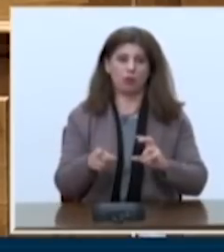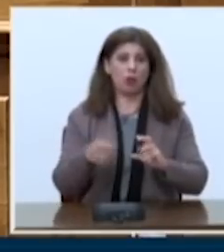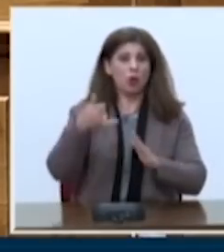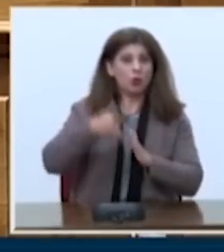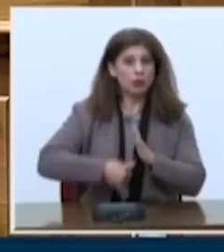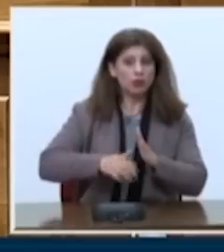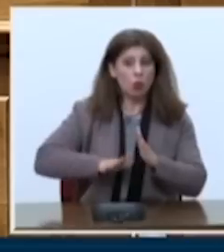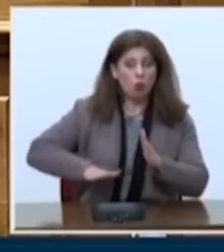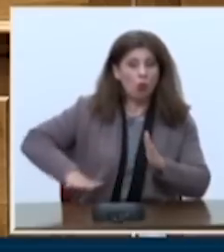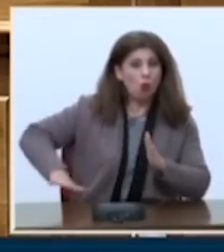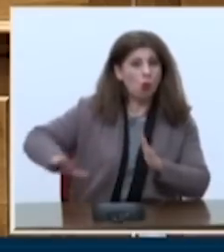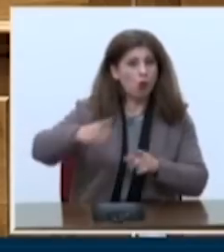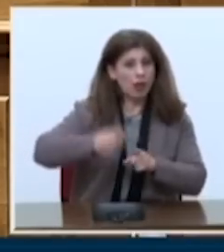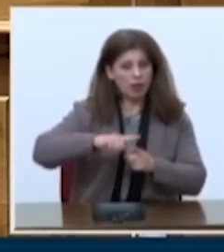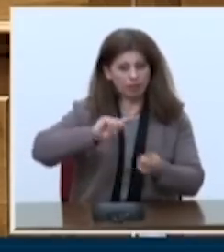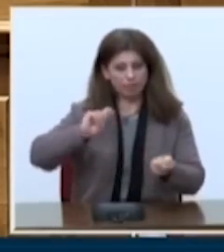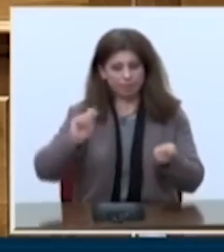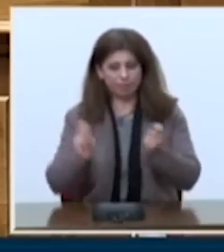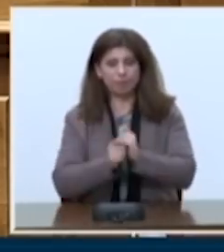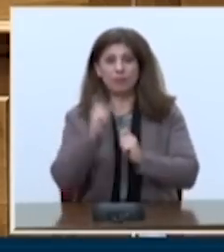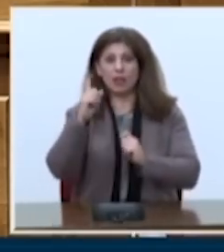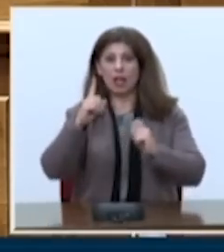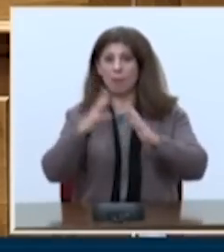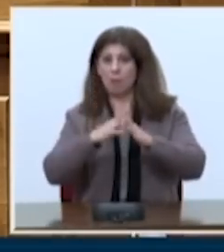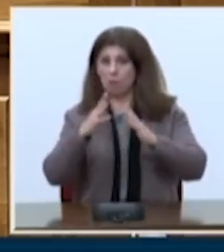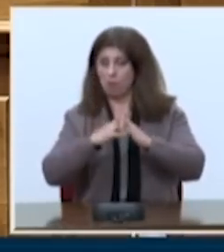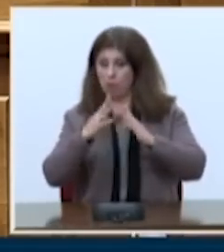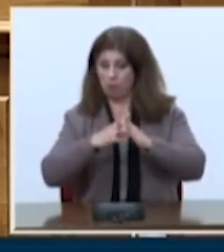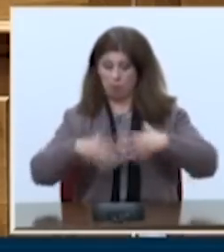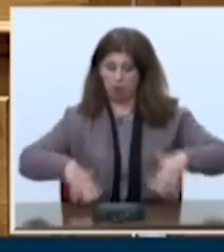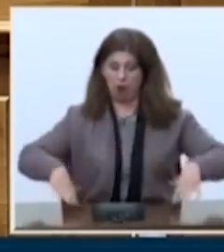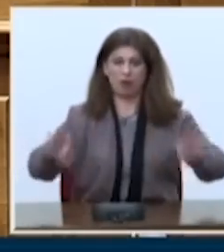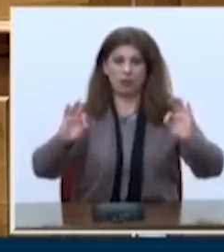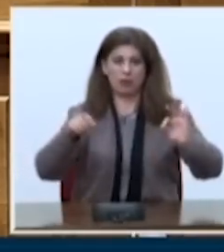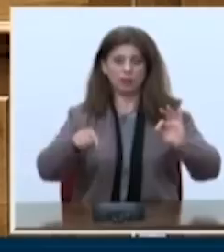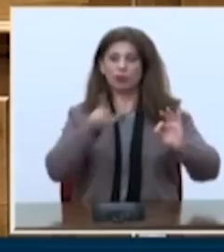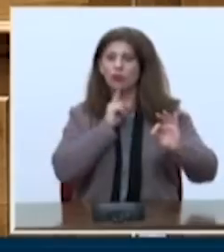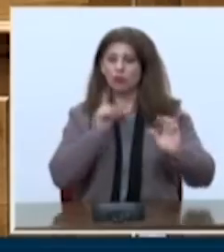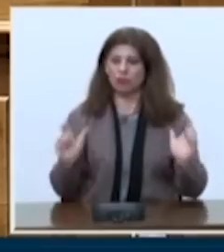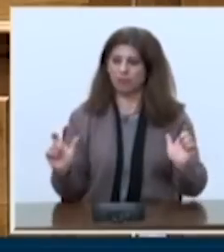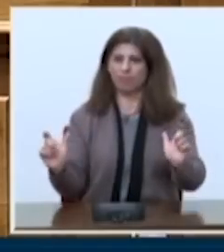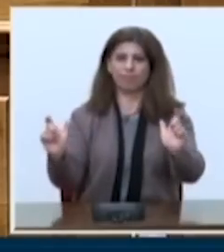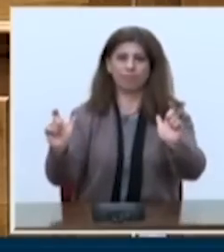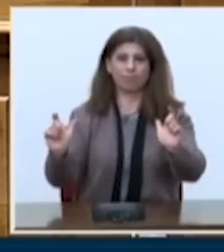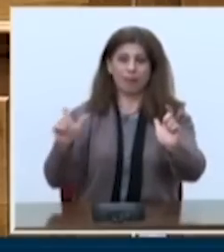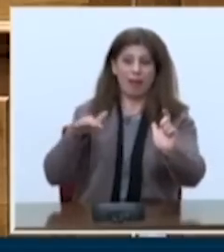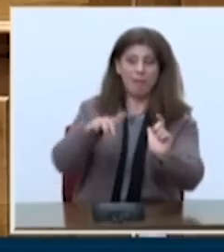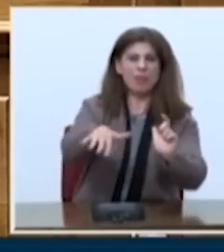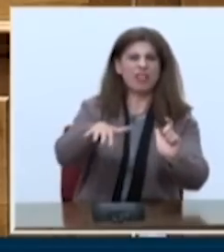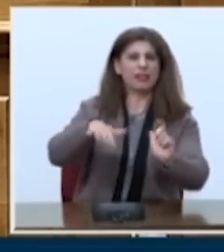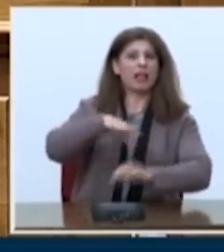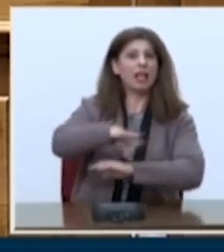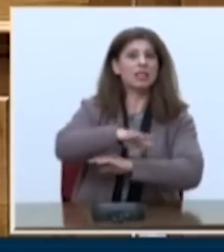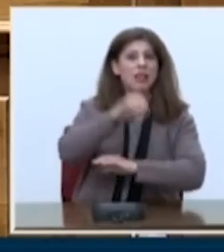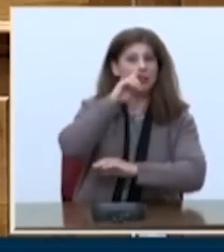χώρα μετατρέπεται σε ένα πολεμικό ορμητήριο, σε ένα προγεφύρωμα πολεμικό για τα επιθετικά σχέδια του ΝΑΤΟ,